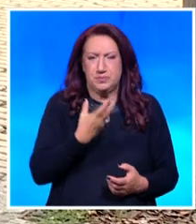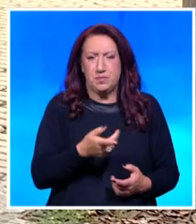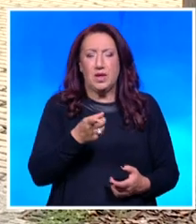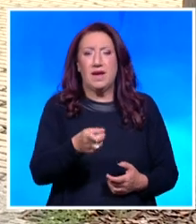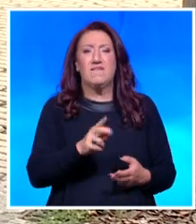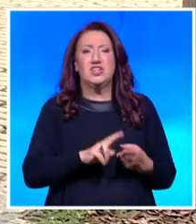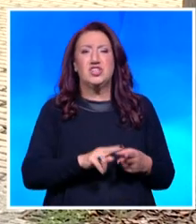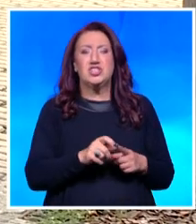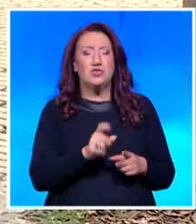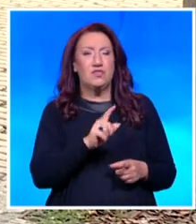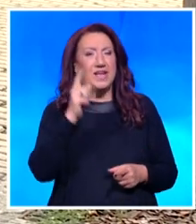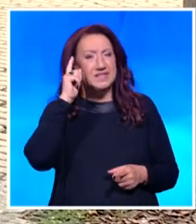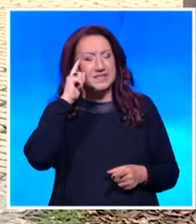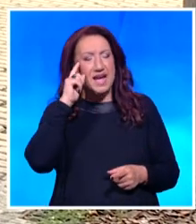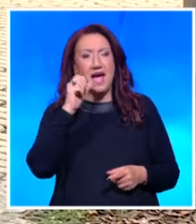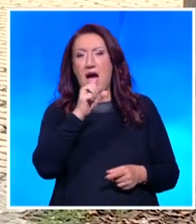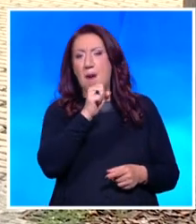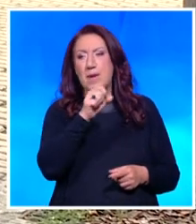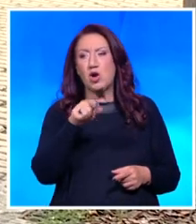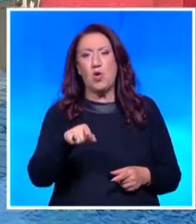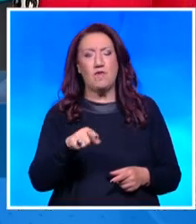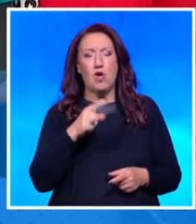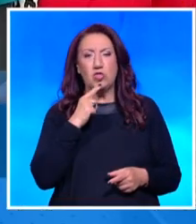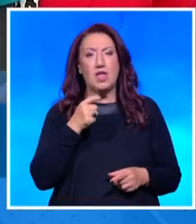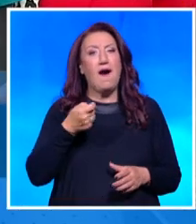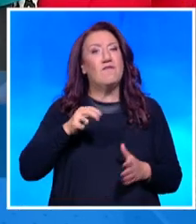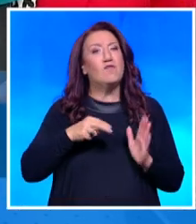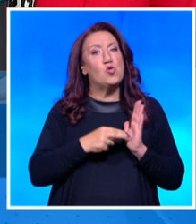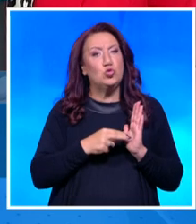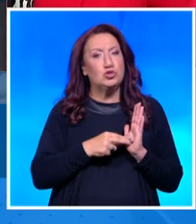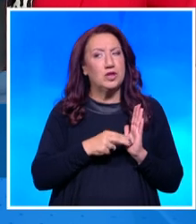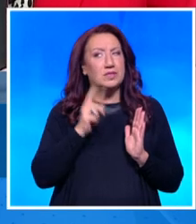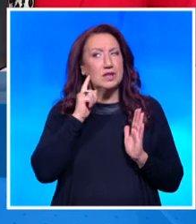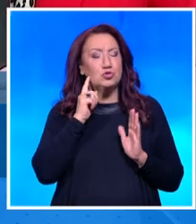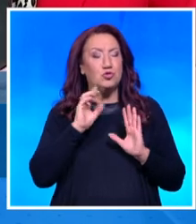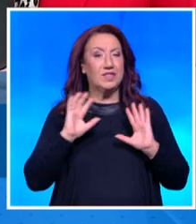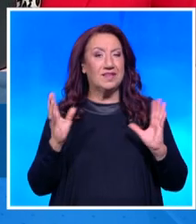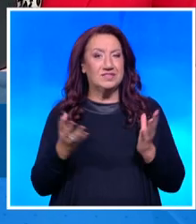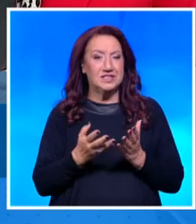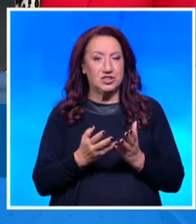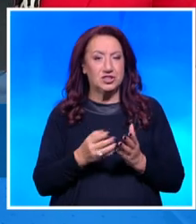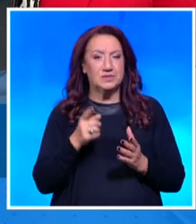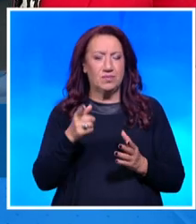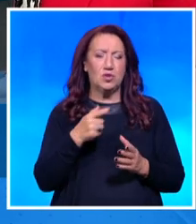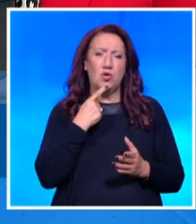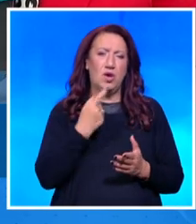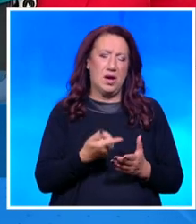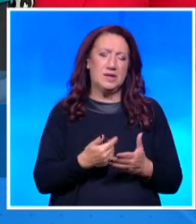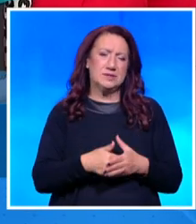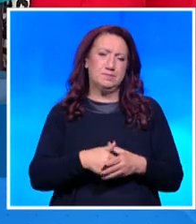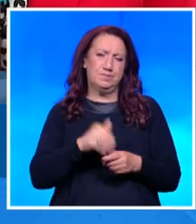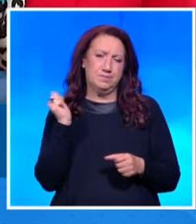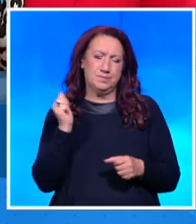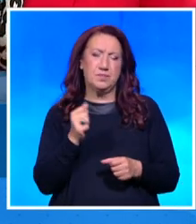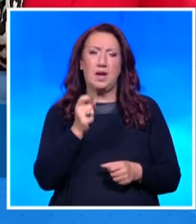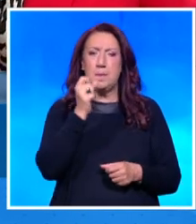включени, Вежди Рашидов днес обяви, че напуска политиката. Вчера той каза, че се оттегля като председател